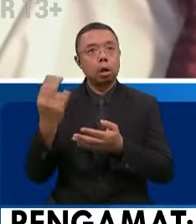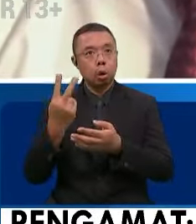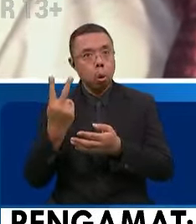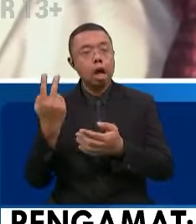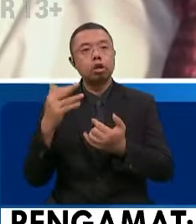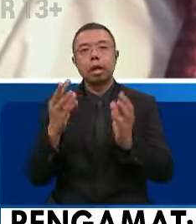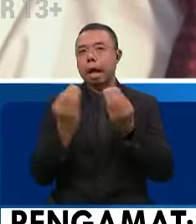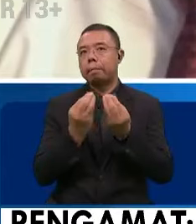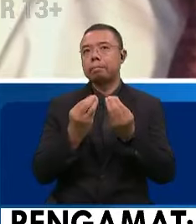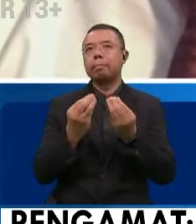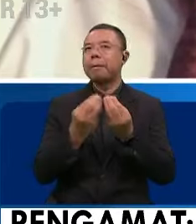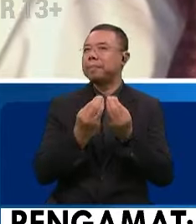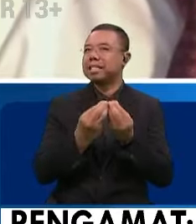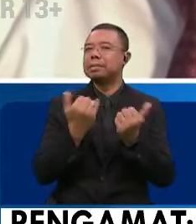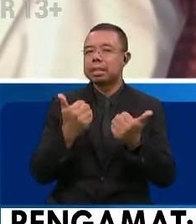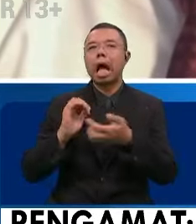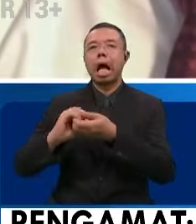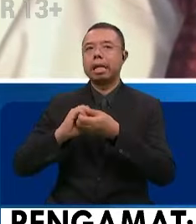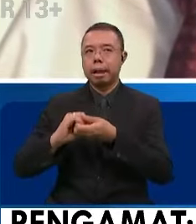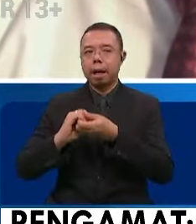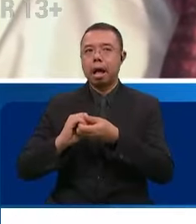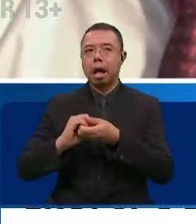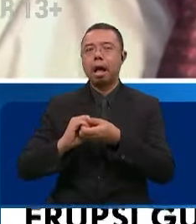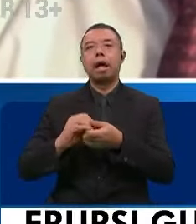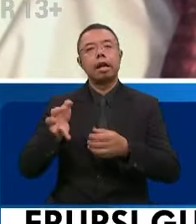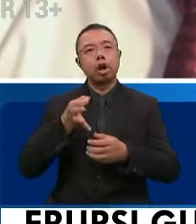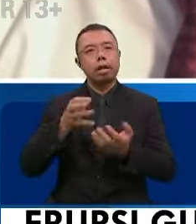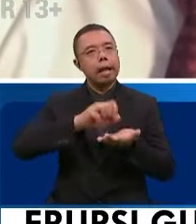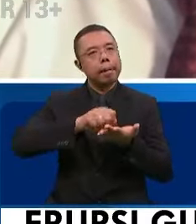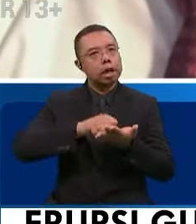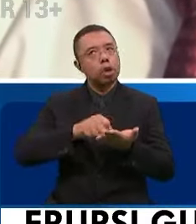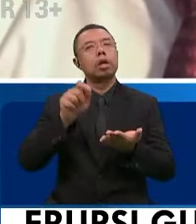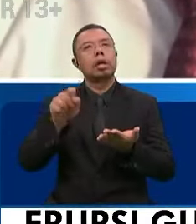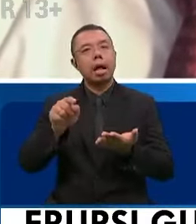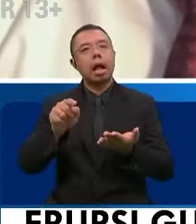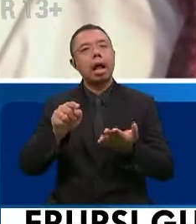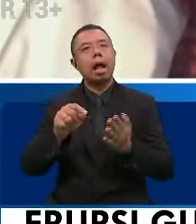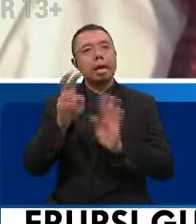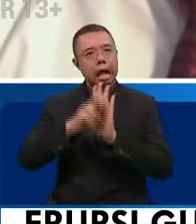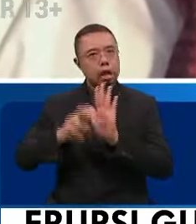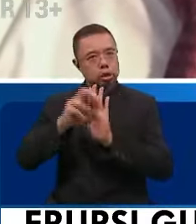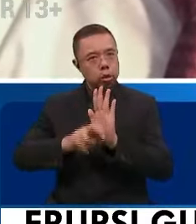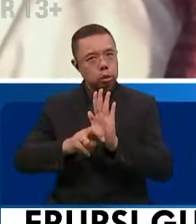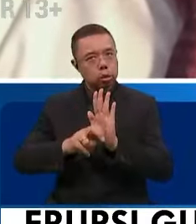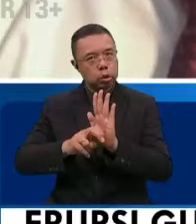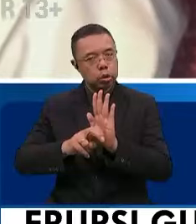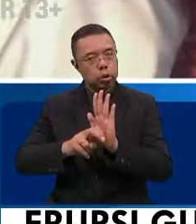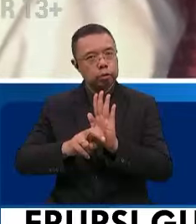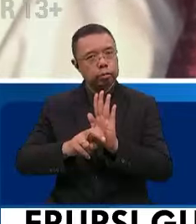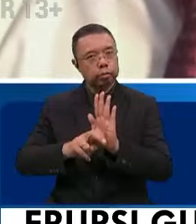tentunya bisa dilakukan kerjasama pula antara Kota Madiun dengan para petani bawang merah di Nganjuk.